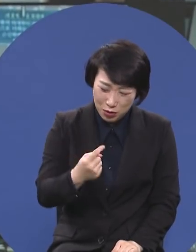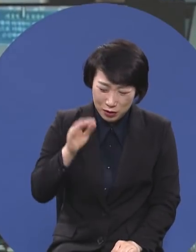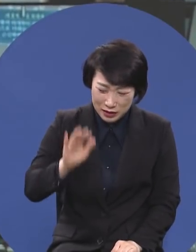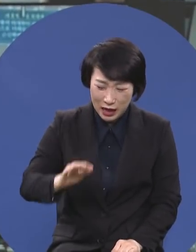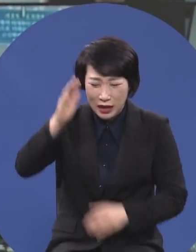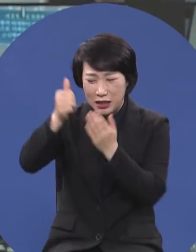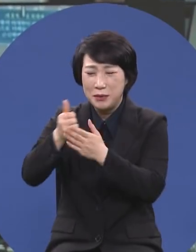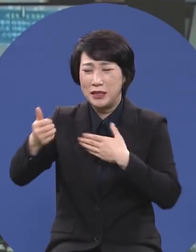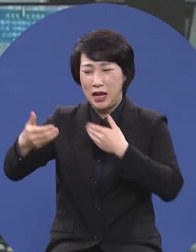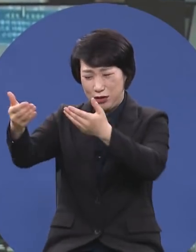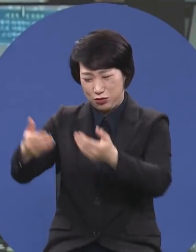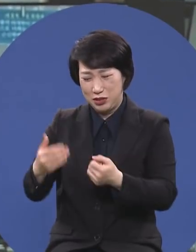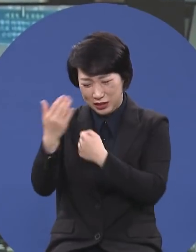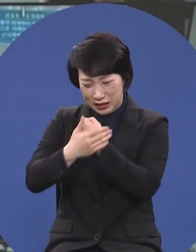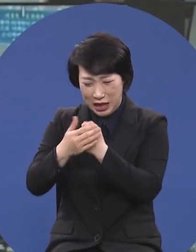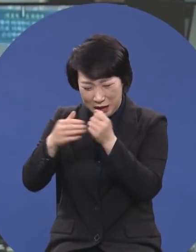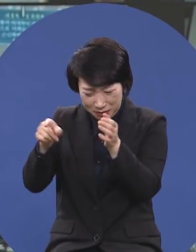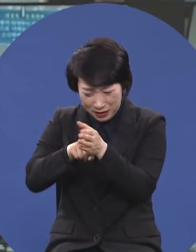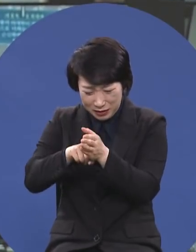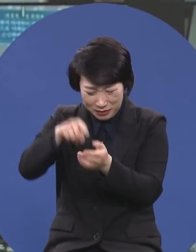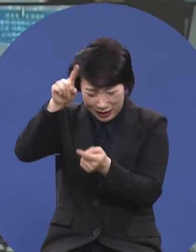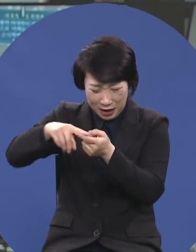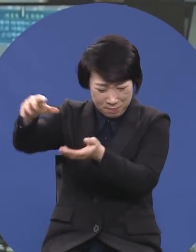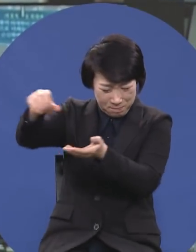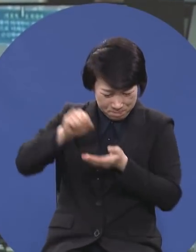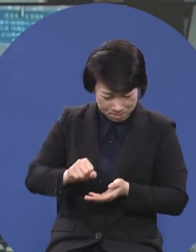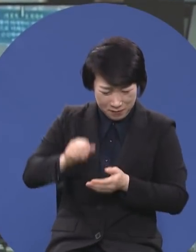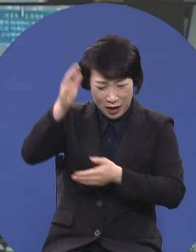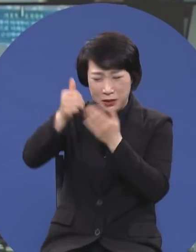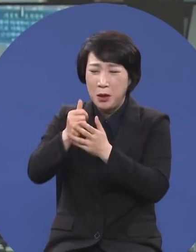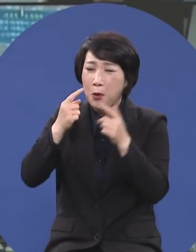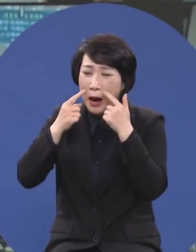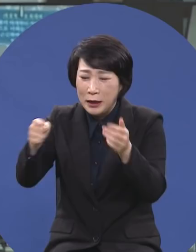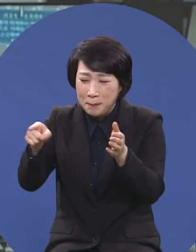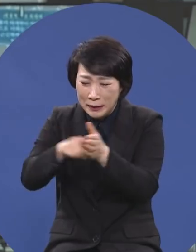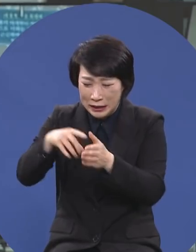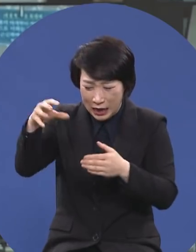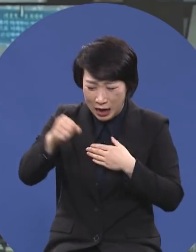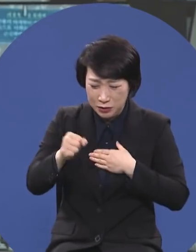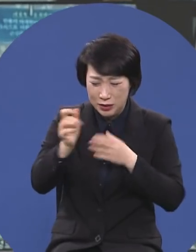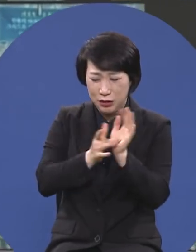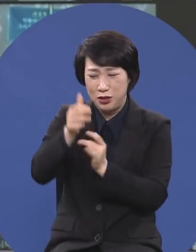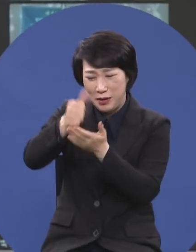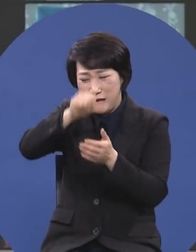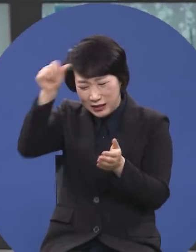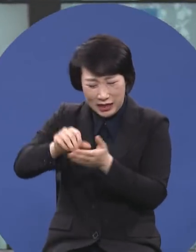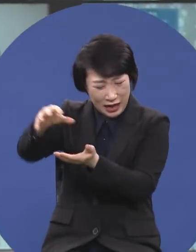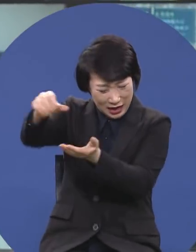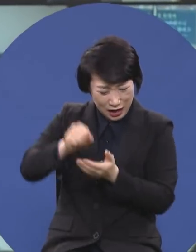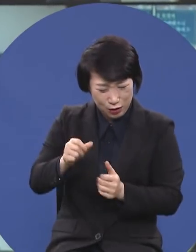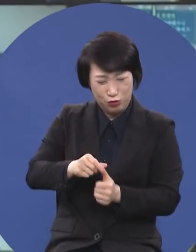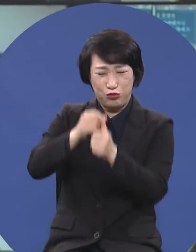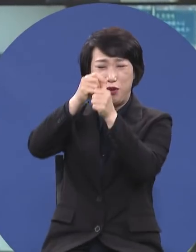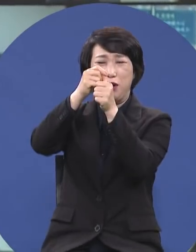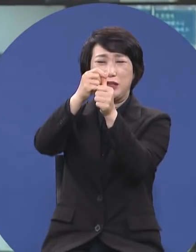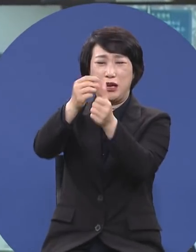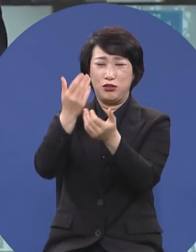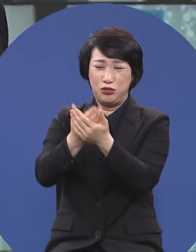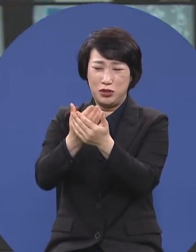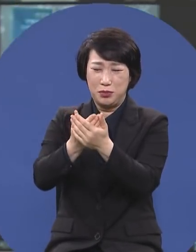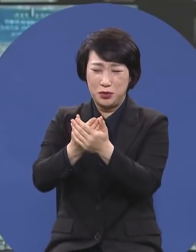하나님이 내게 주신 은혜의 믿음을 그대로 가지고 하나님의 확신으로 예수 생에 받아들여 구원받게